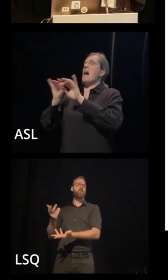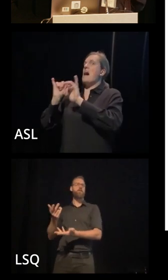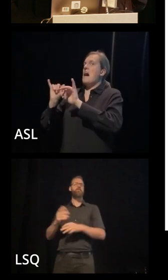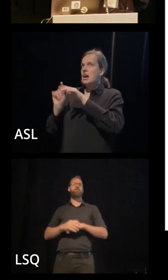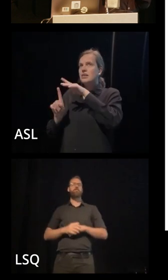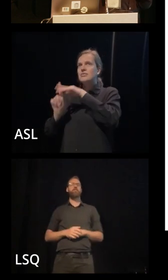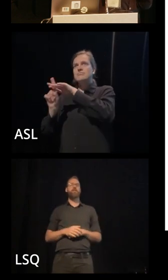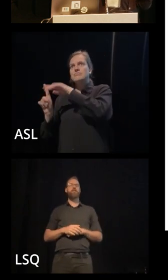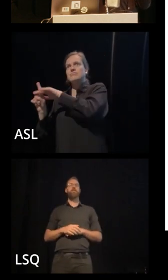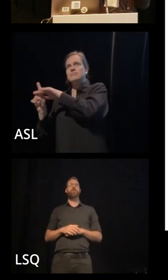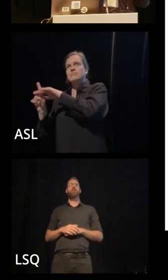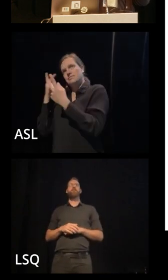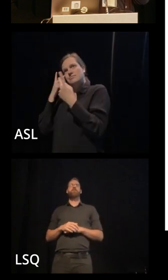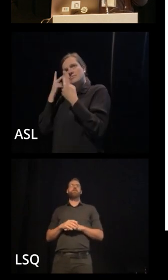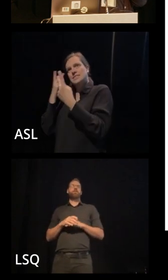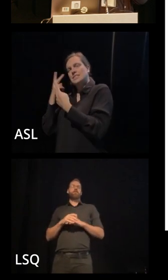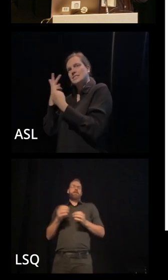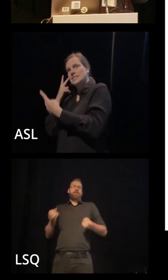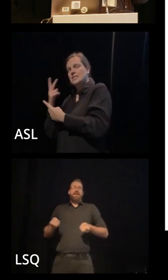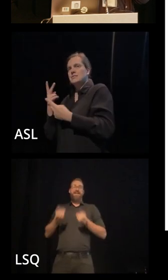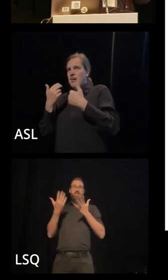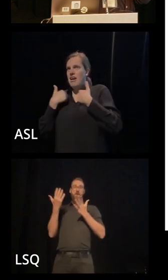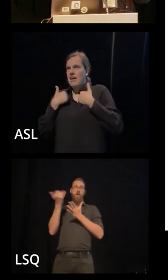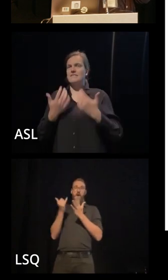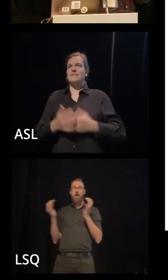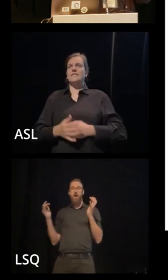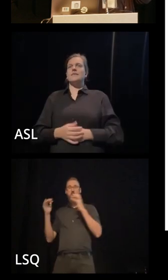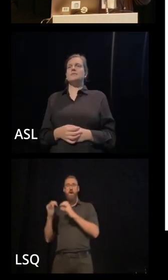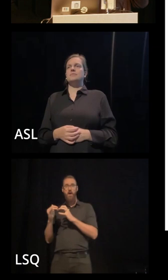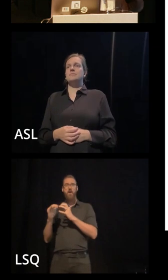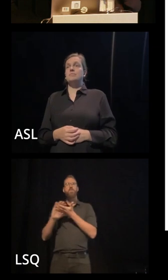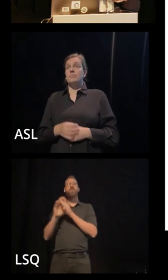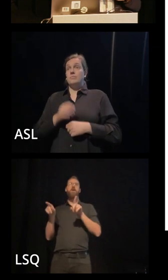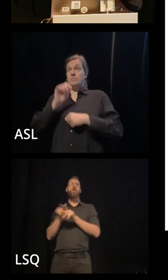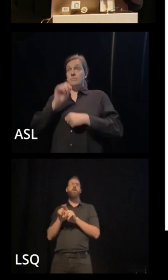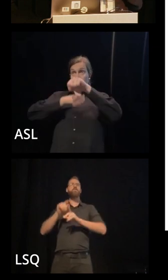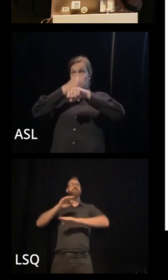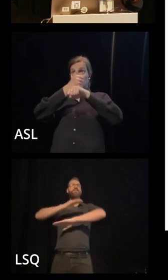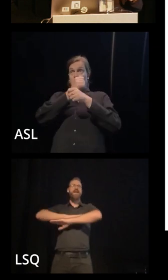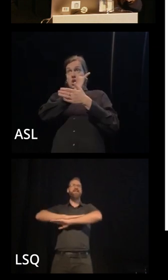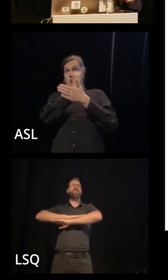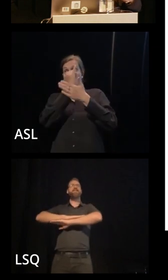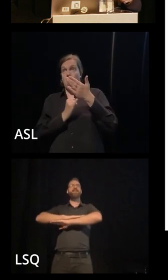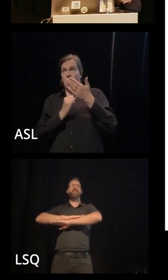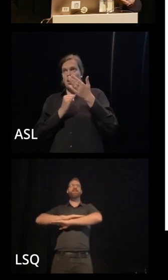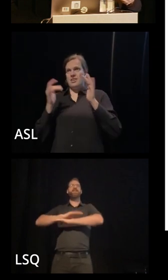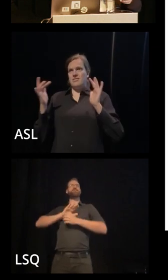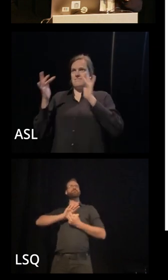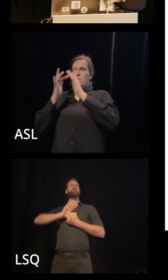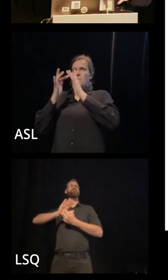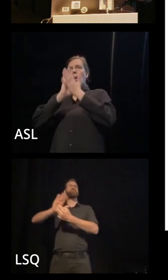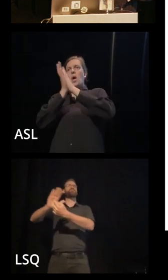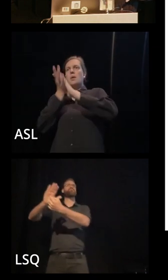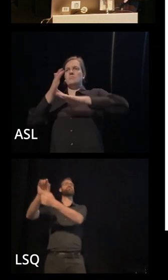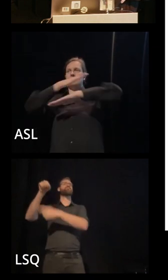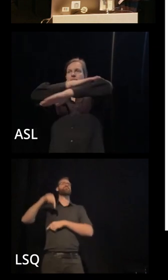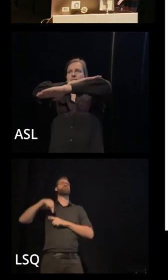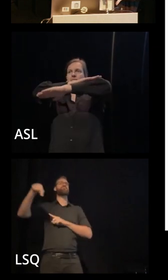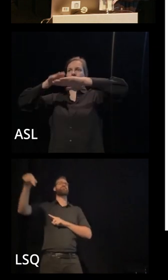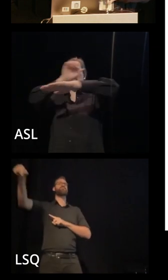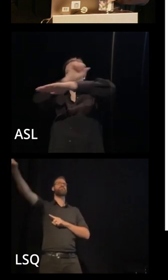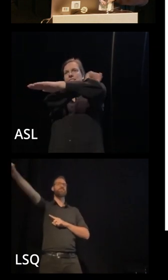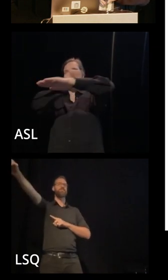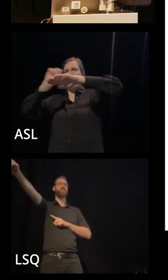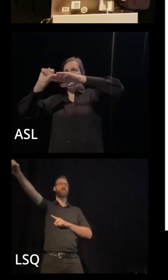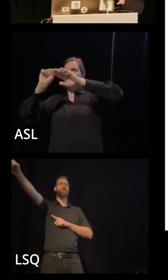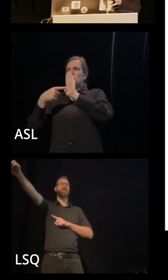les séries de résidences de création vont permettre de créer des scènes qui vont devenir des fragments. Puis sur une idée, si on veut, d'écriture fragmentaire, là, la mise en